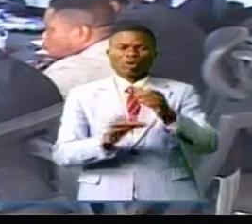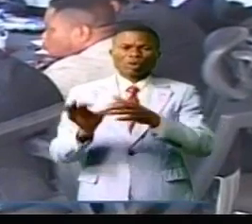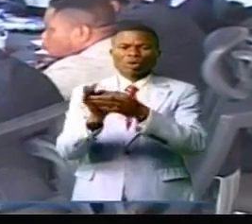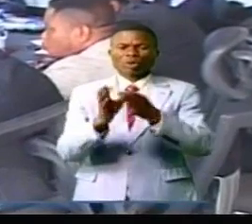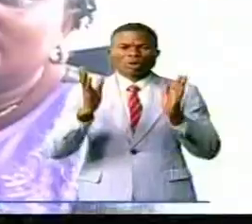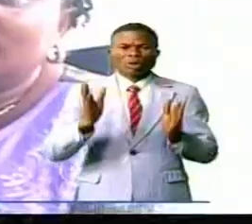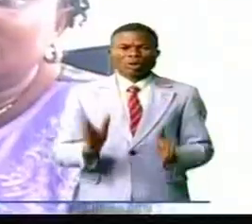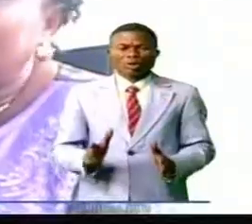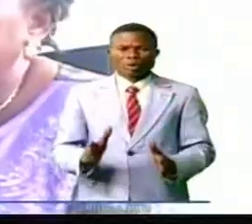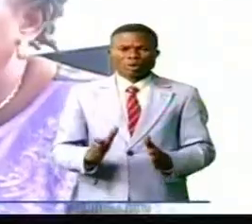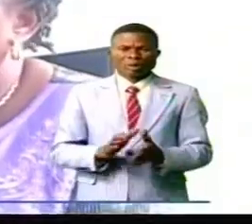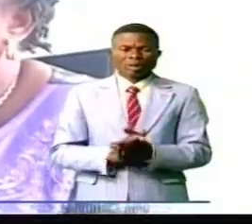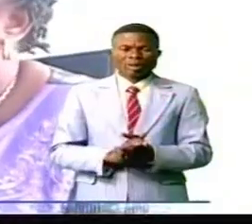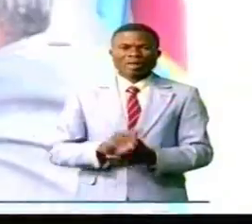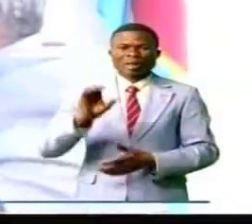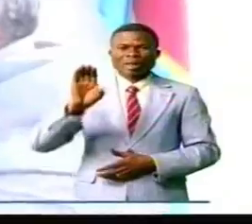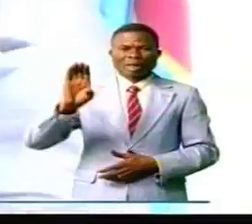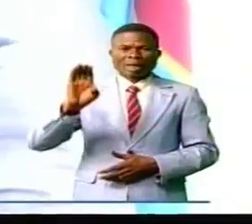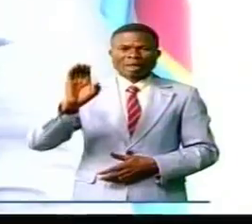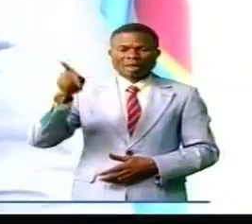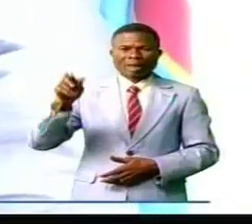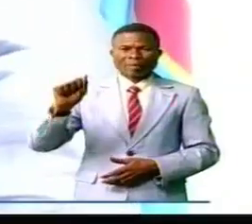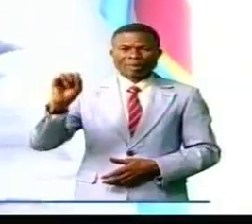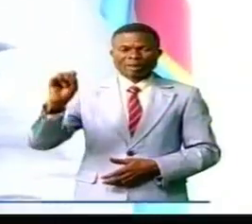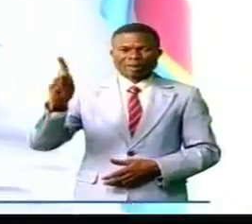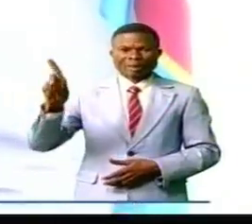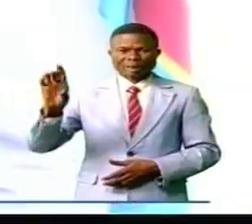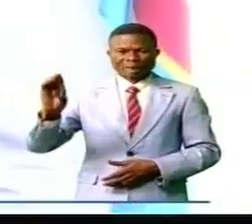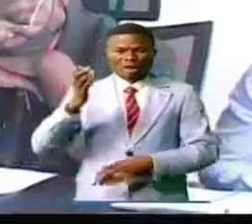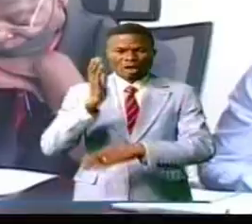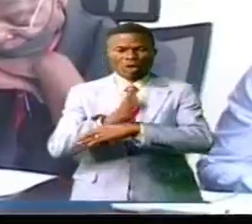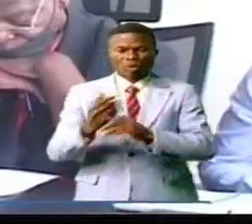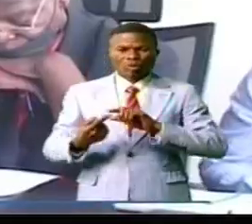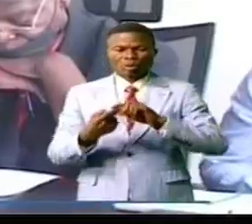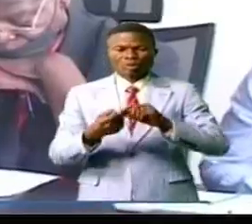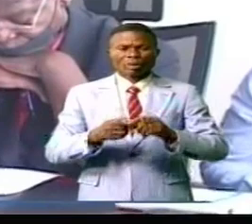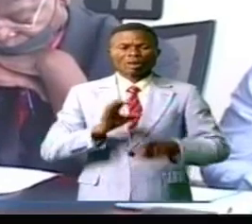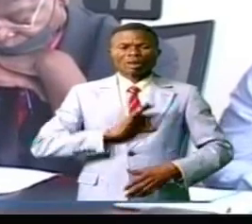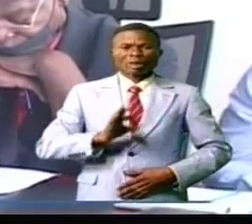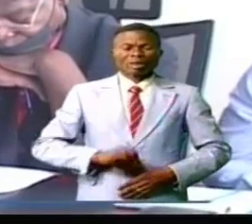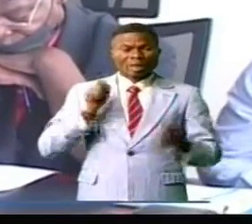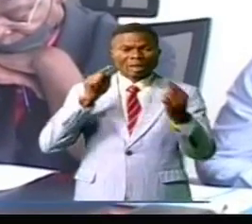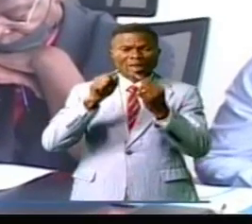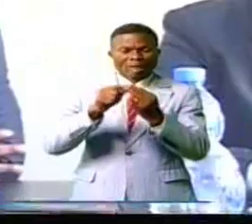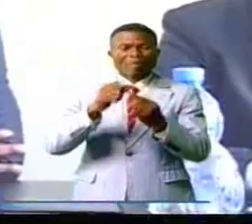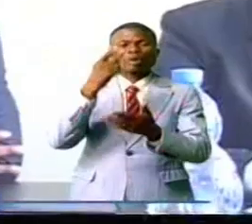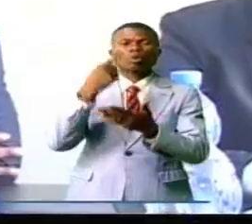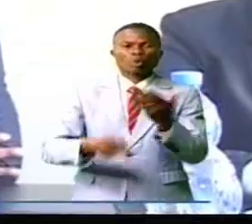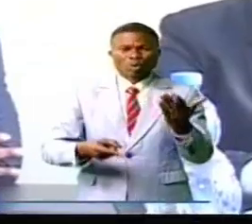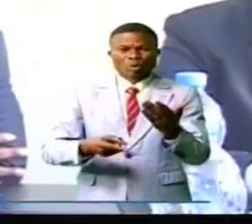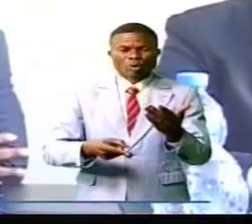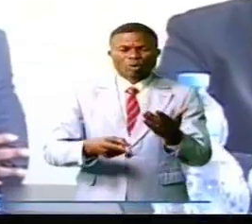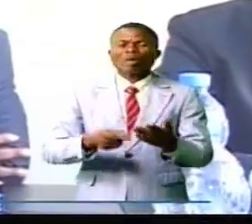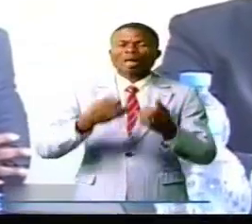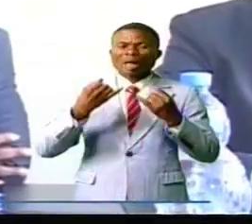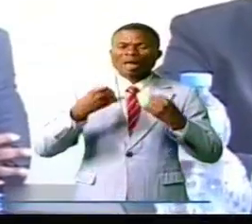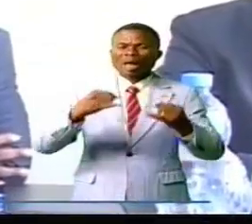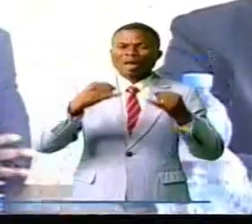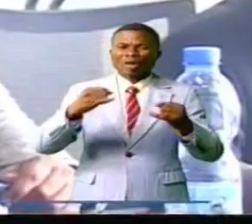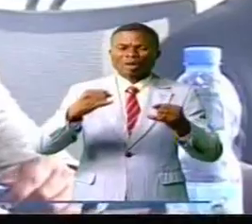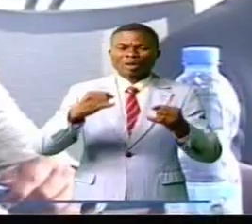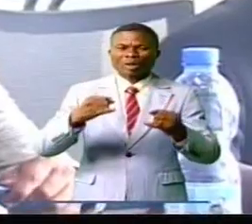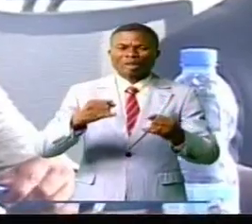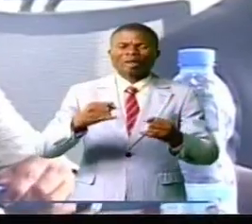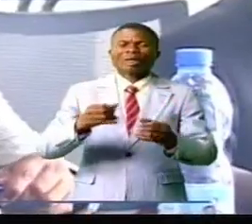coordonnateur de CAPUDC, Philippe Pongwala, conseil spécial du chef de l'État. Objectif poursuivi, actualisé. La note